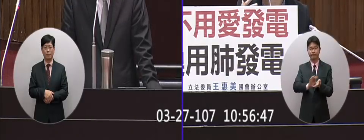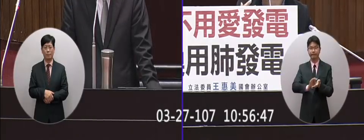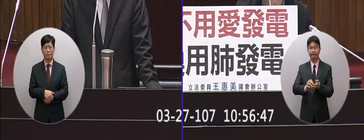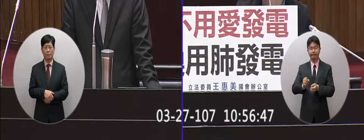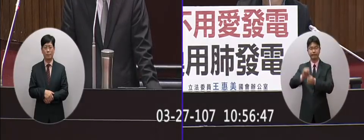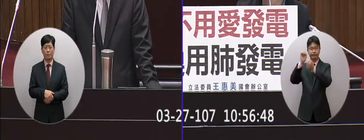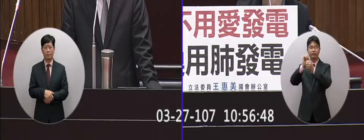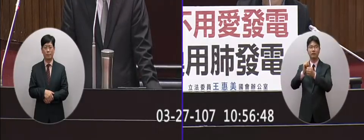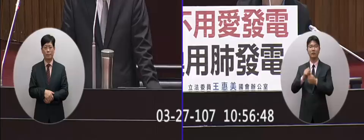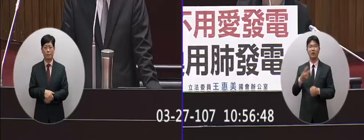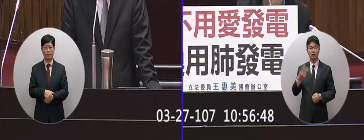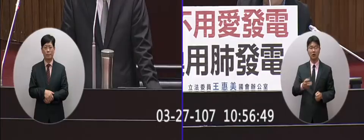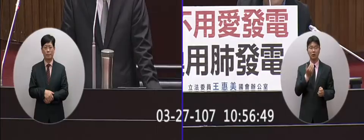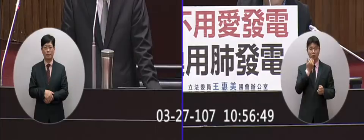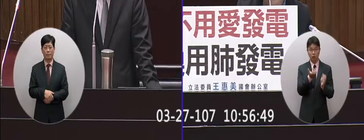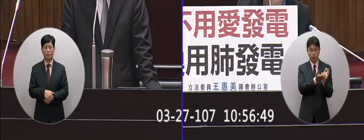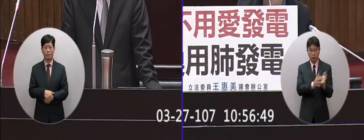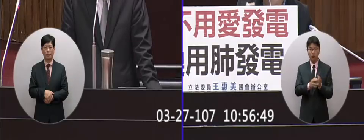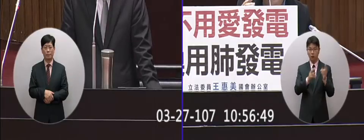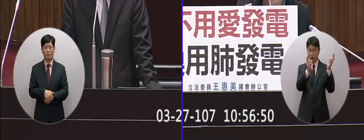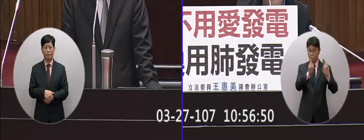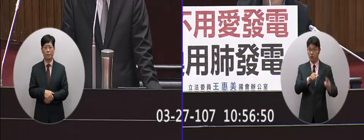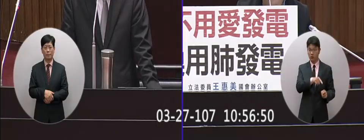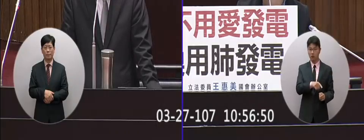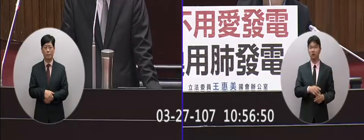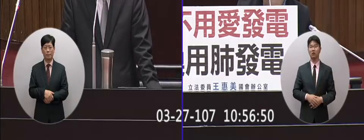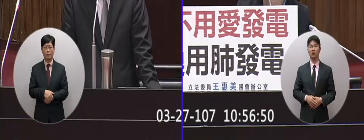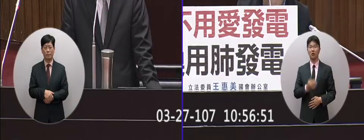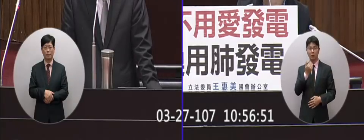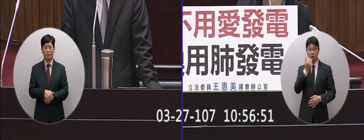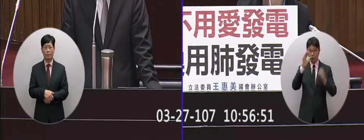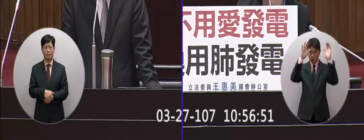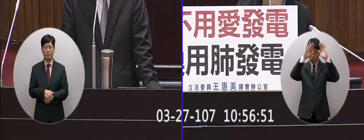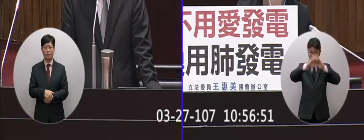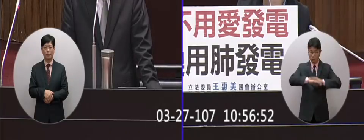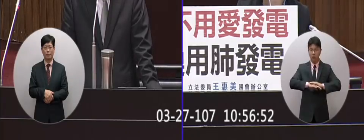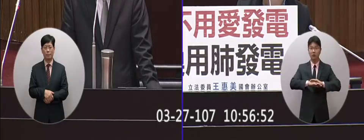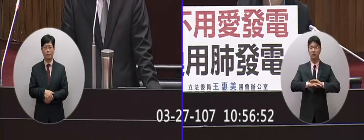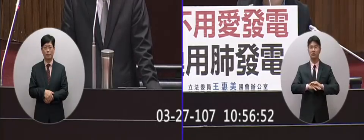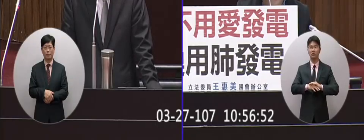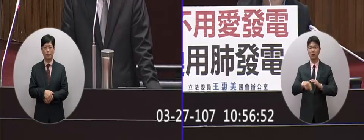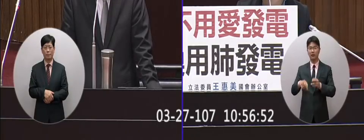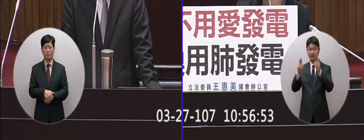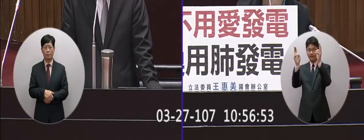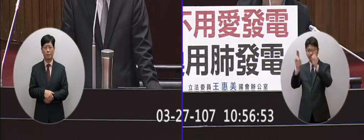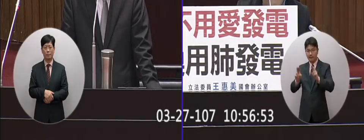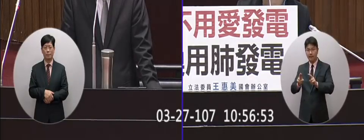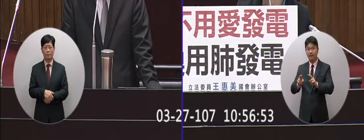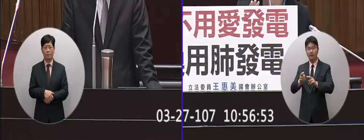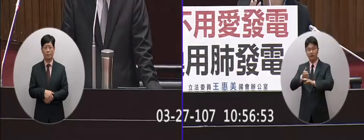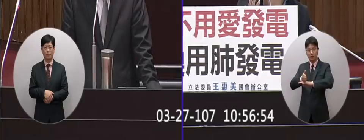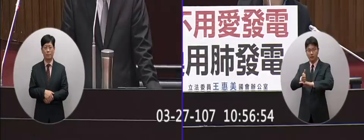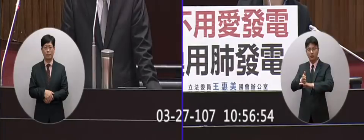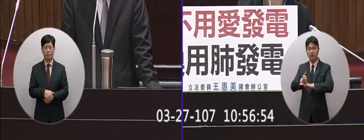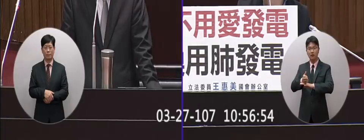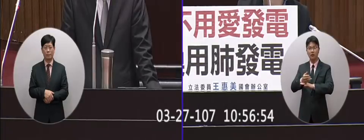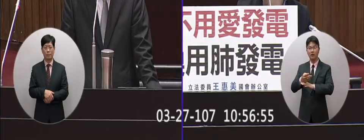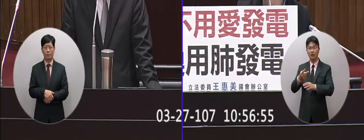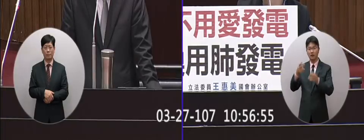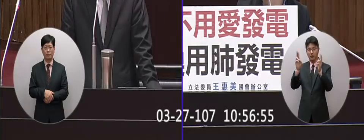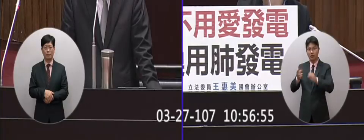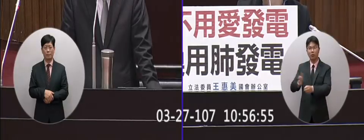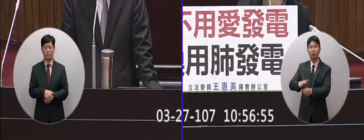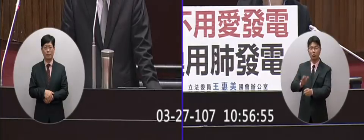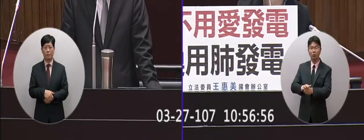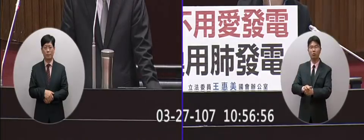备用容量的话，那如果我们可以利用晚上让这些电动车能够去充电的话，就可以避免到这